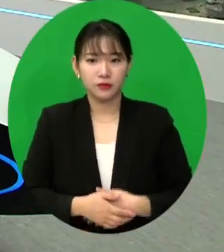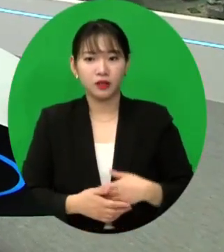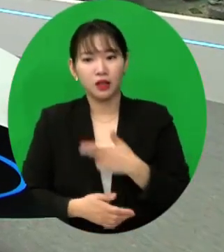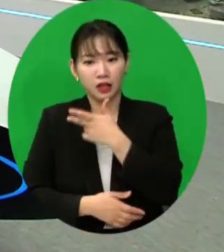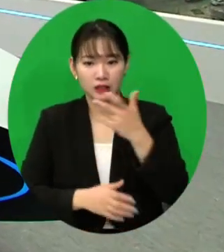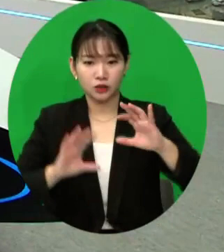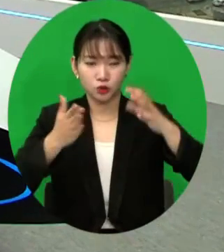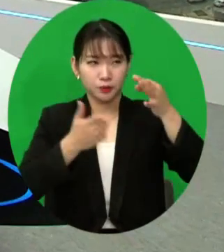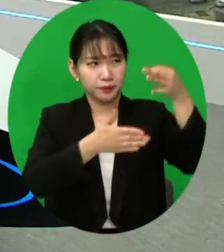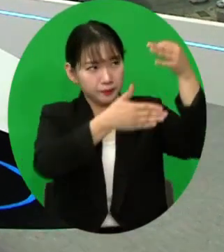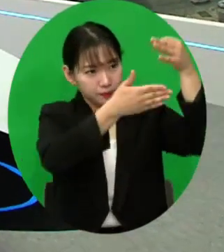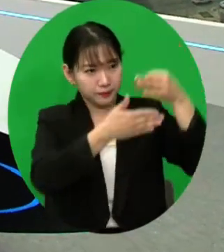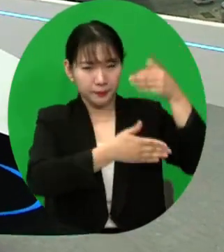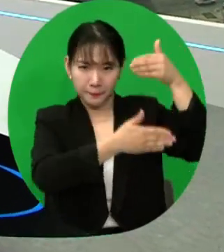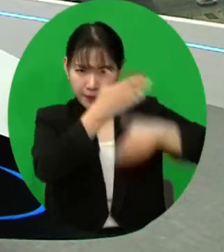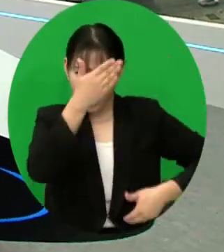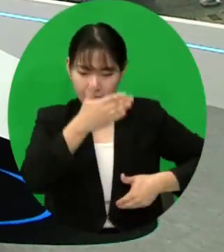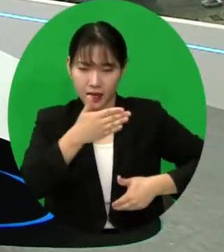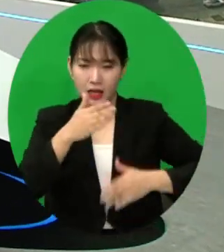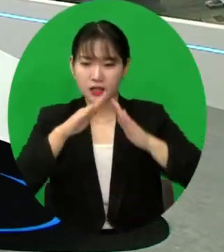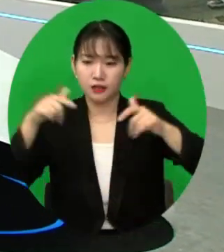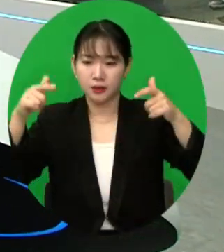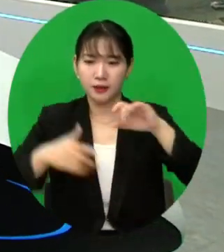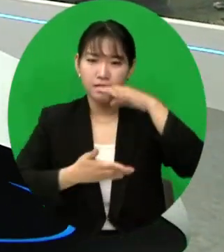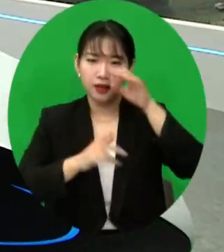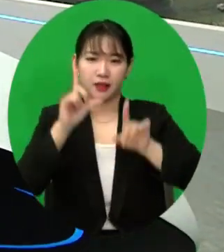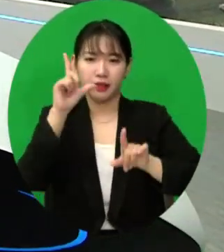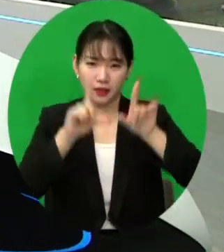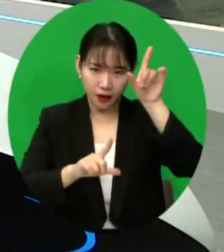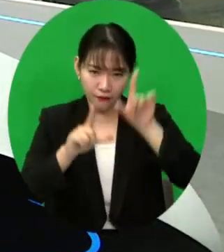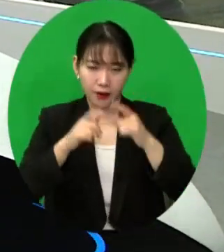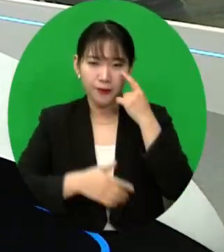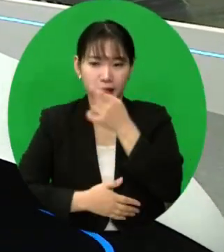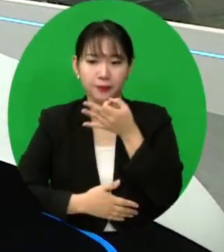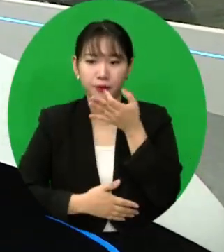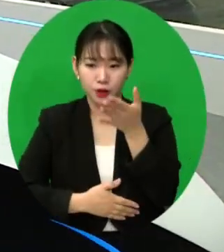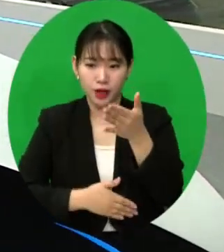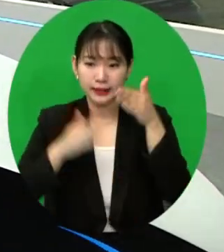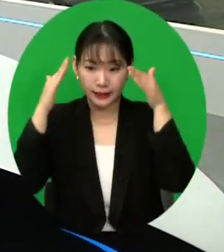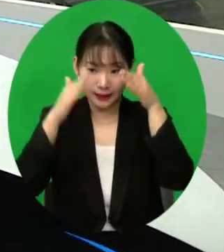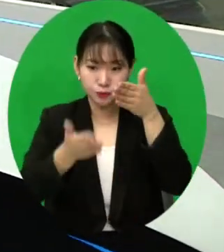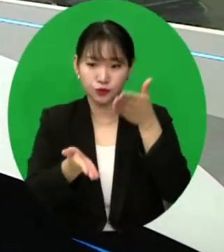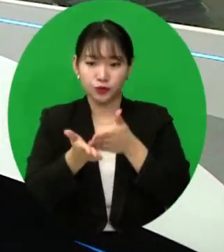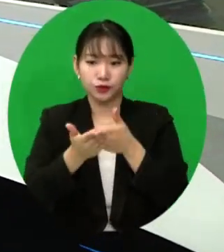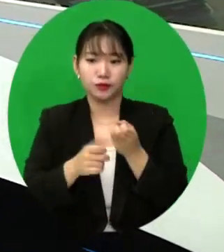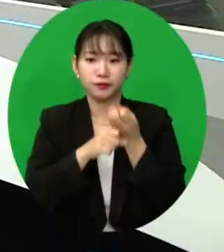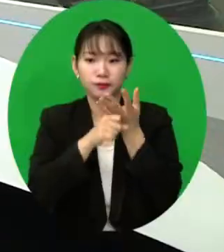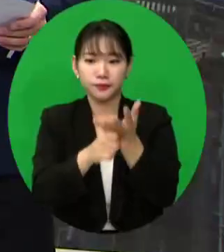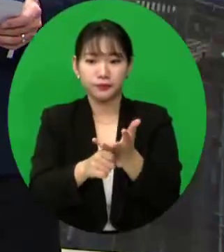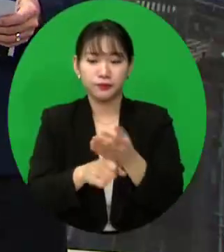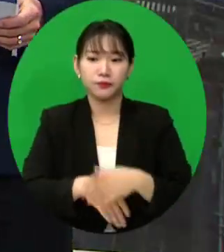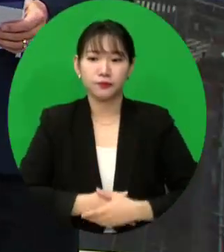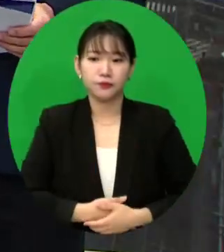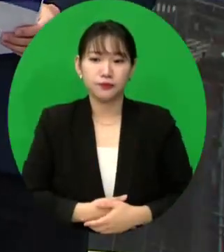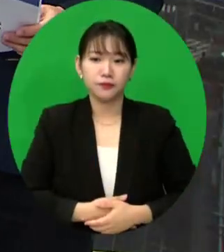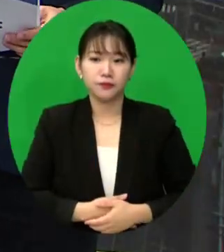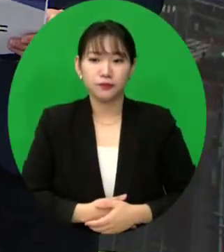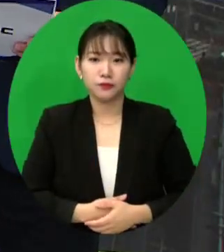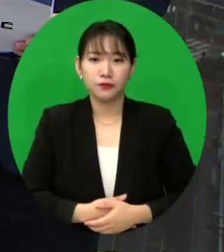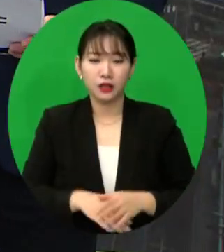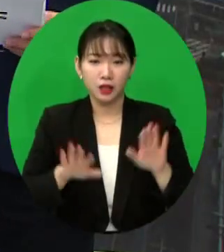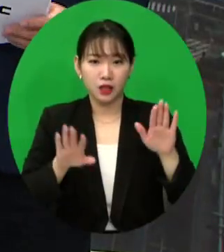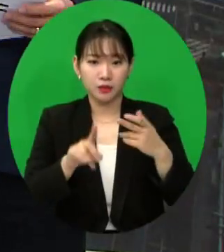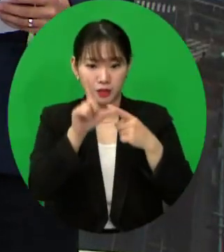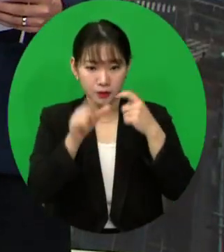대규모 국비 감소에 따른 우리 지역 예산 상황을 점검해보는 목포 MBC 기획보도 이어가겠습니다. 이달